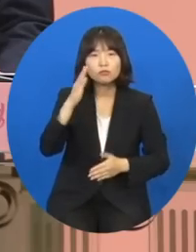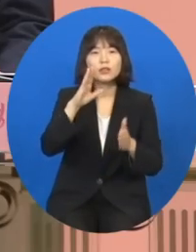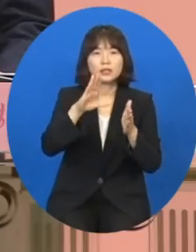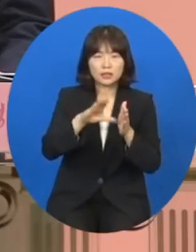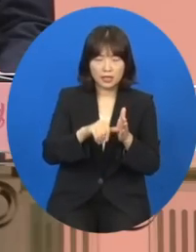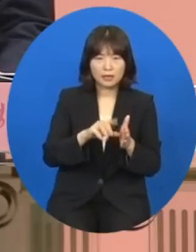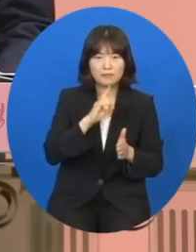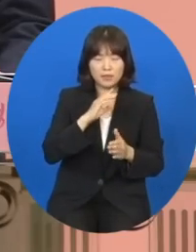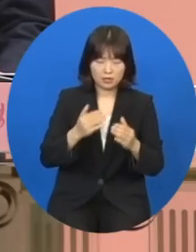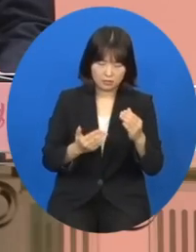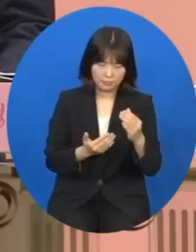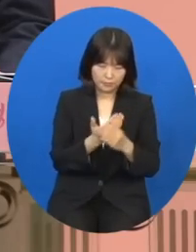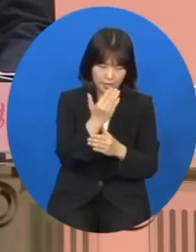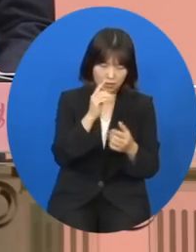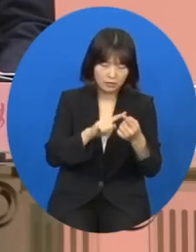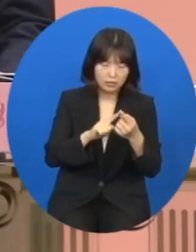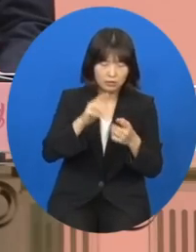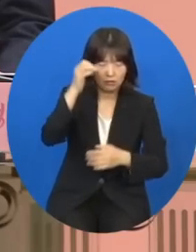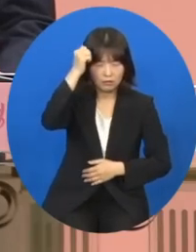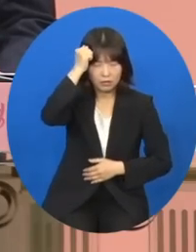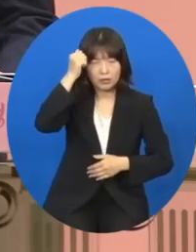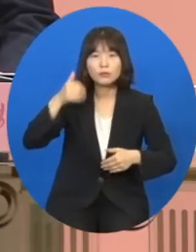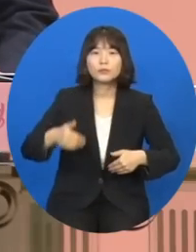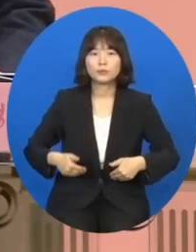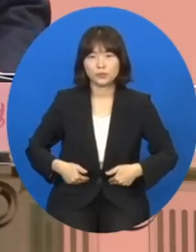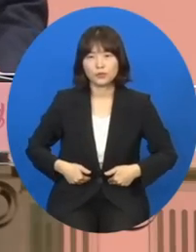일어난다는 것을 기억해야 합니다